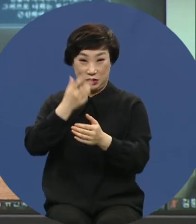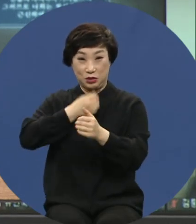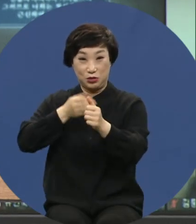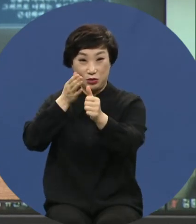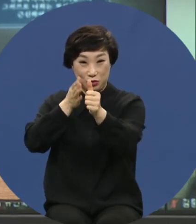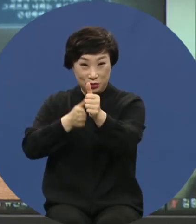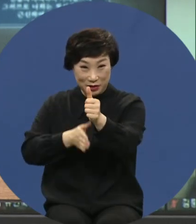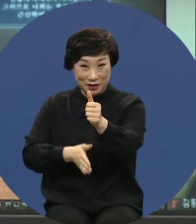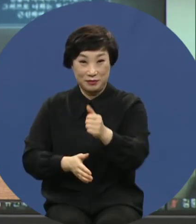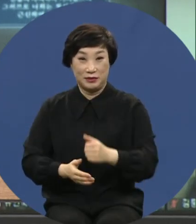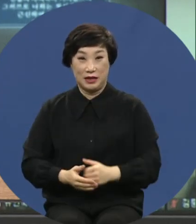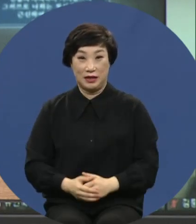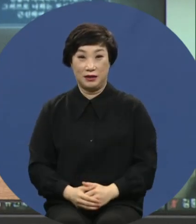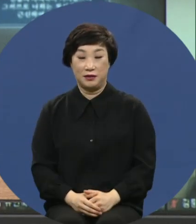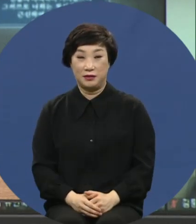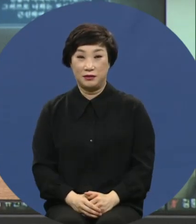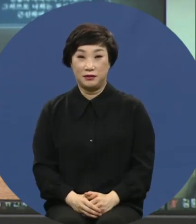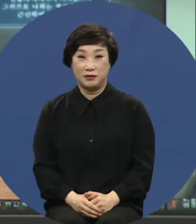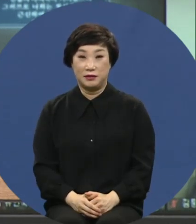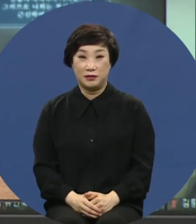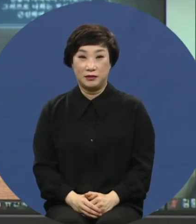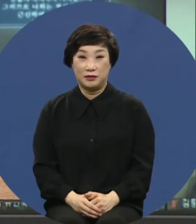이름으로 축원합니다.